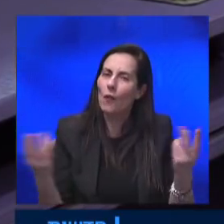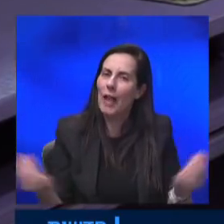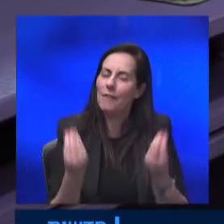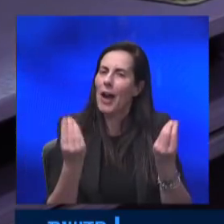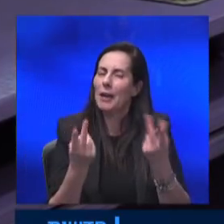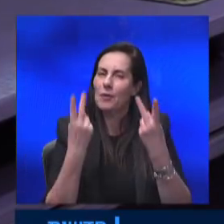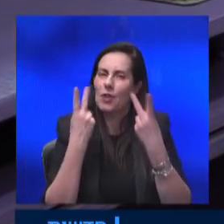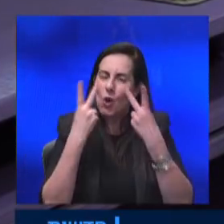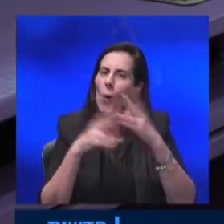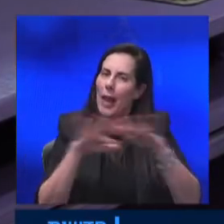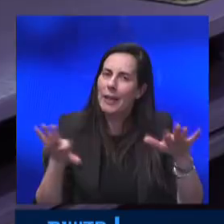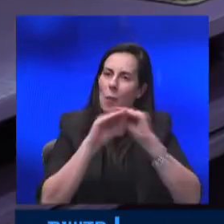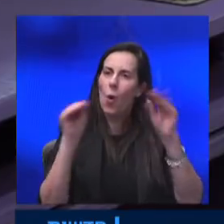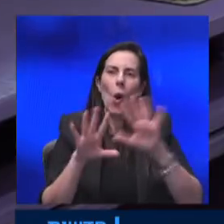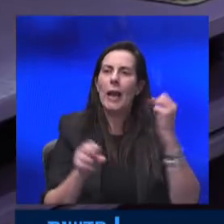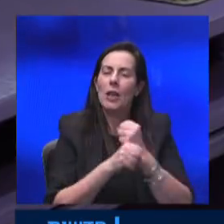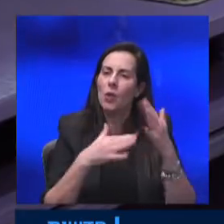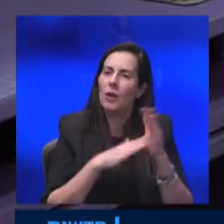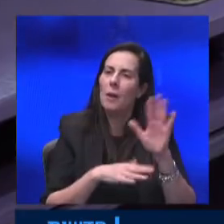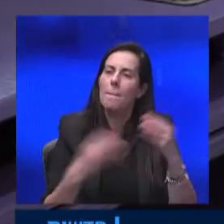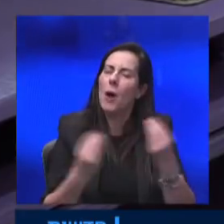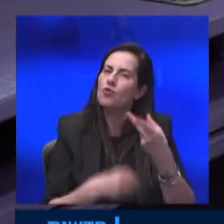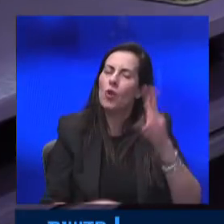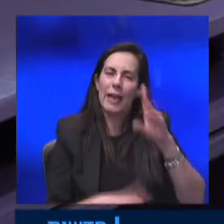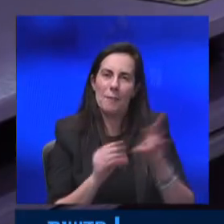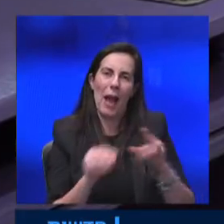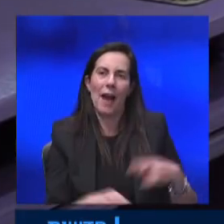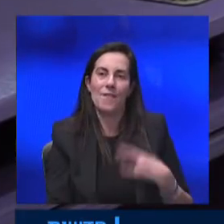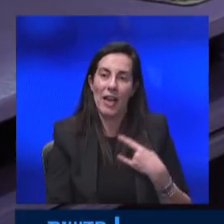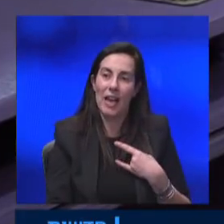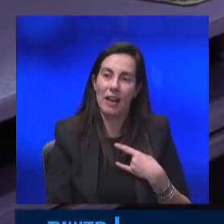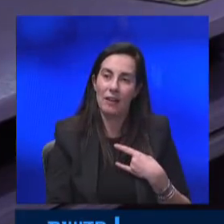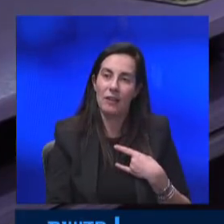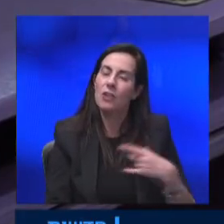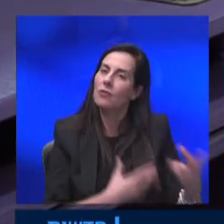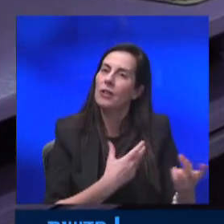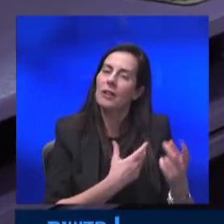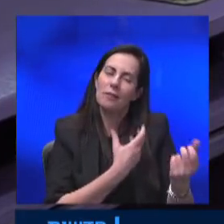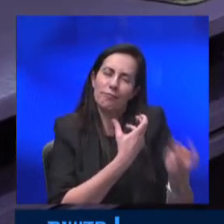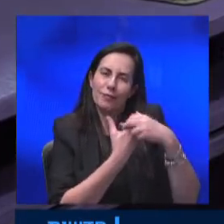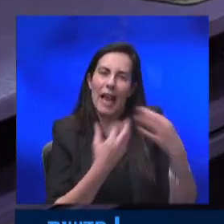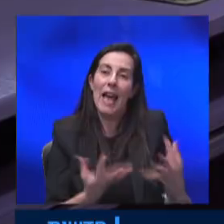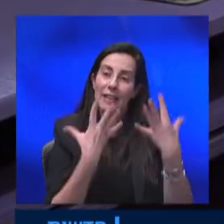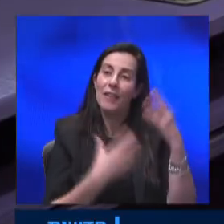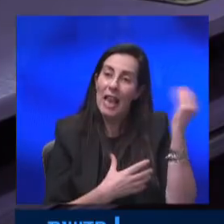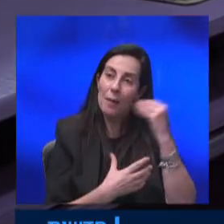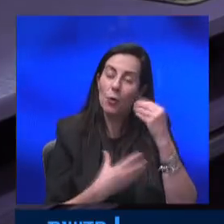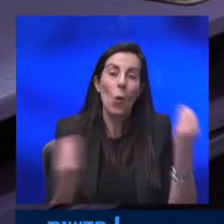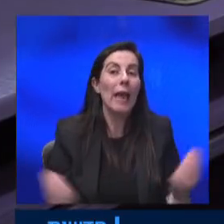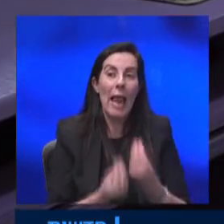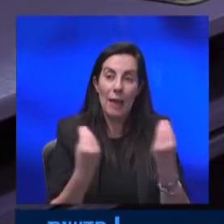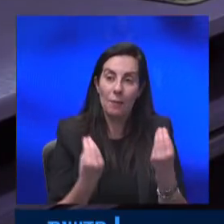רק לעשות חקר, אלא משהו יותר חווייתי של לקרב אותם לטבע וגם של ילמדו כלים, לשאול